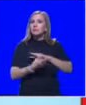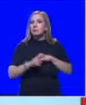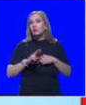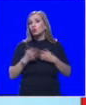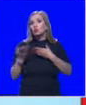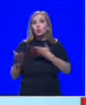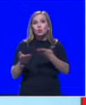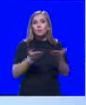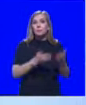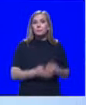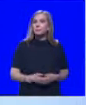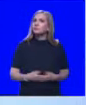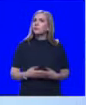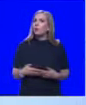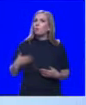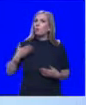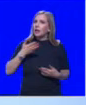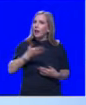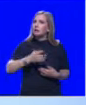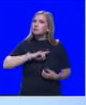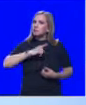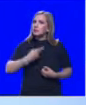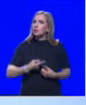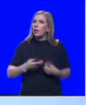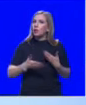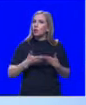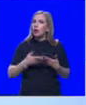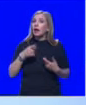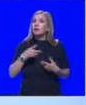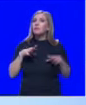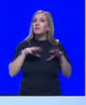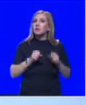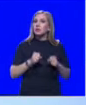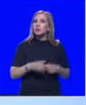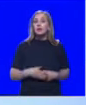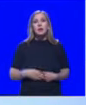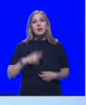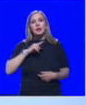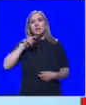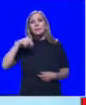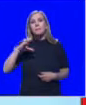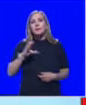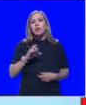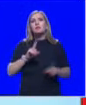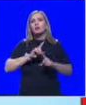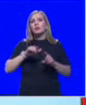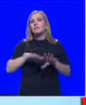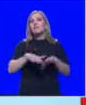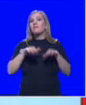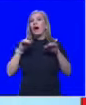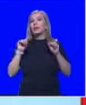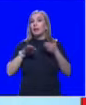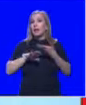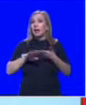друг. Протяга ли по-смело ръка ДПС към властта? ДПС никога не са си изваждали ръцете от властта,